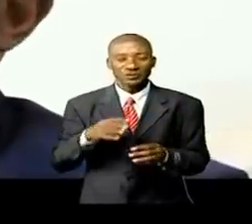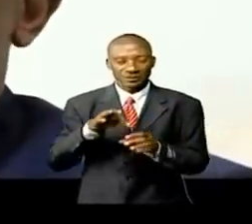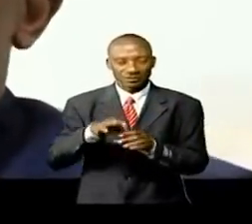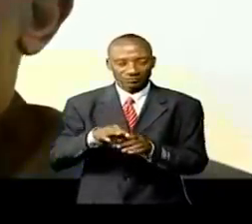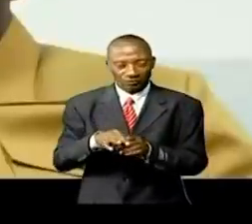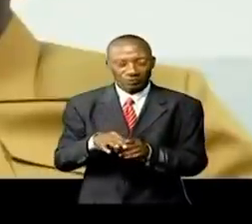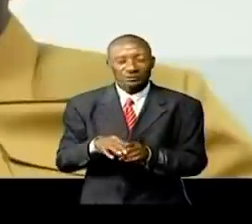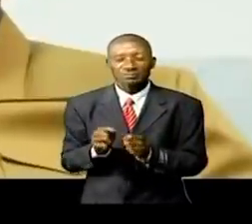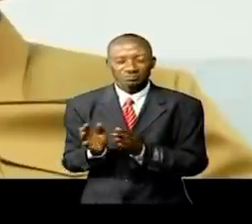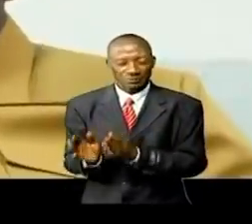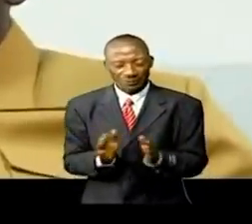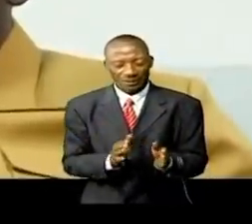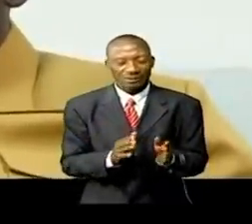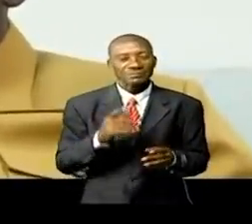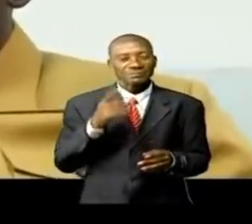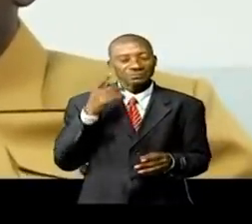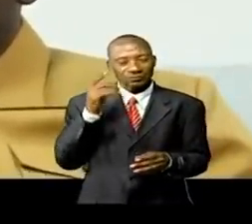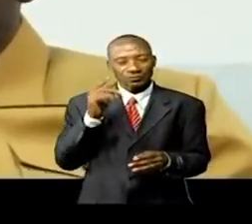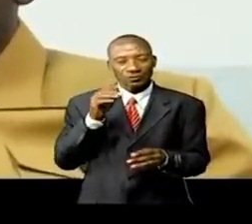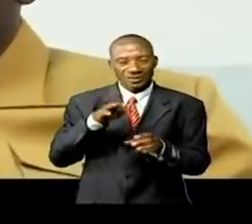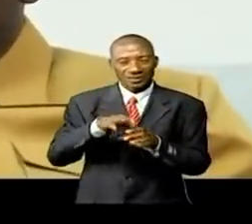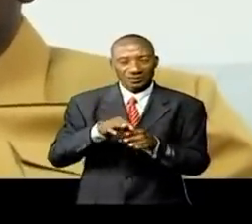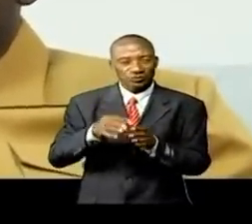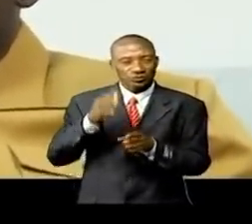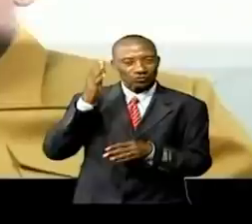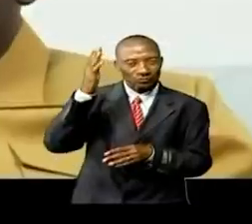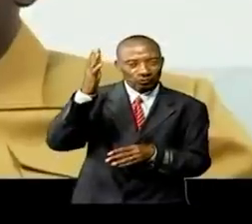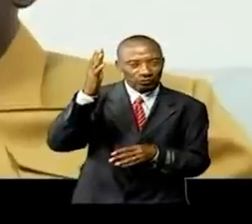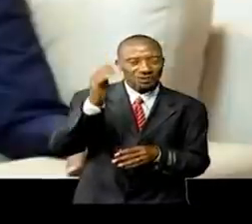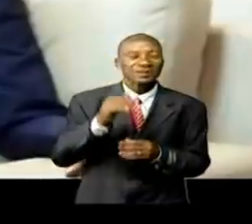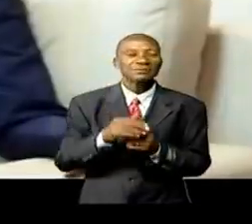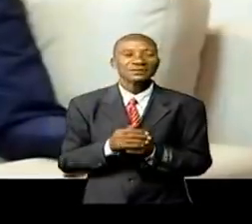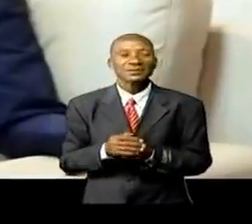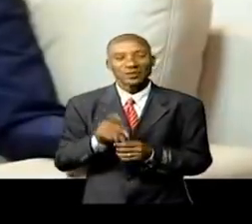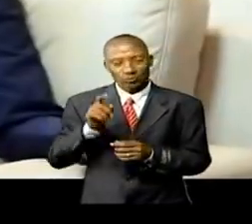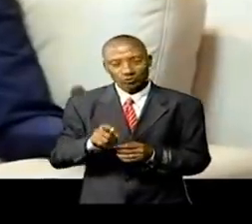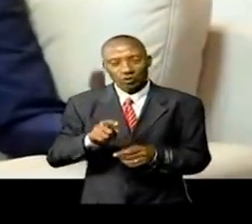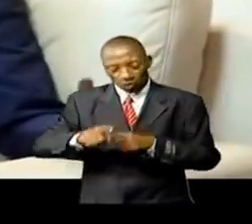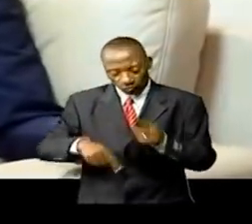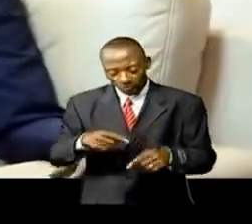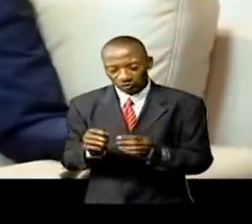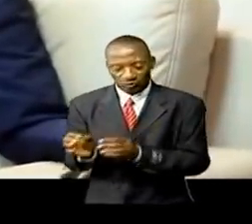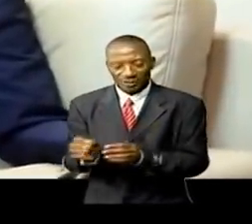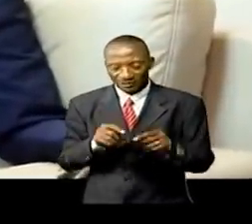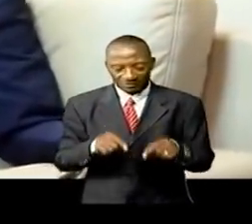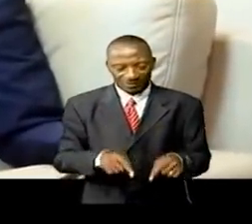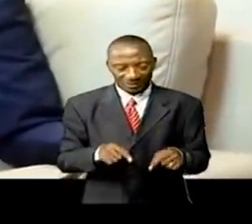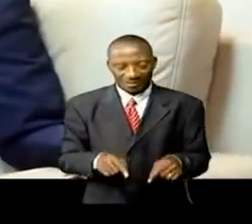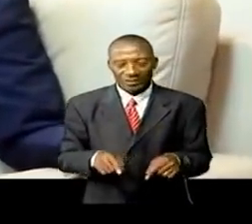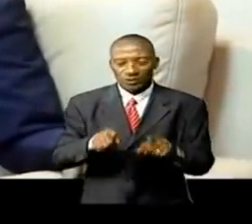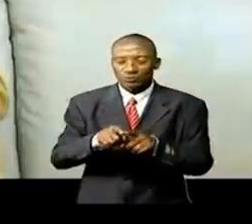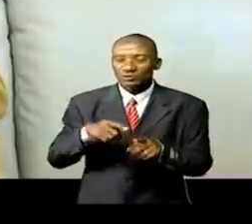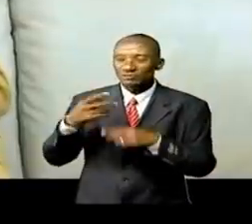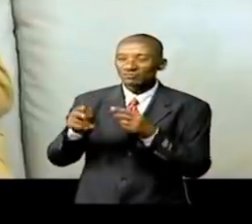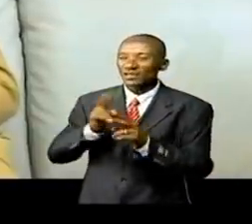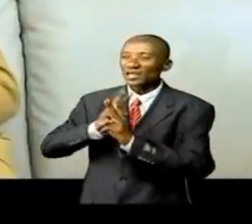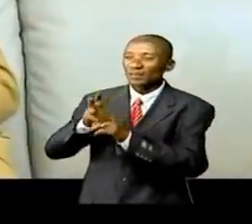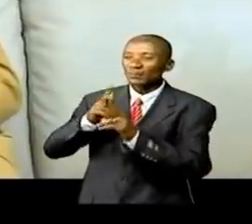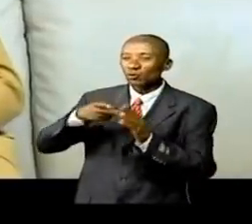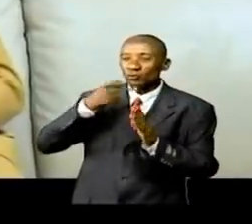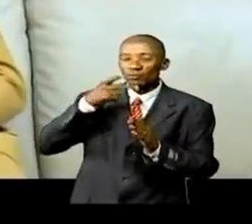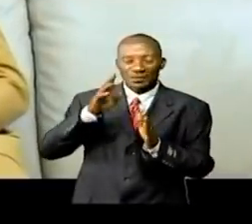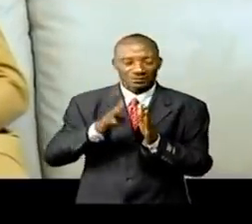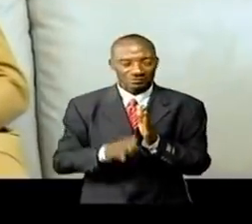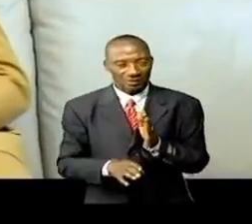cycle électoral, la Cour de compte puisse procéder à un audit interne en vue de faire rapport au Parlement et au Président de la République. Mais